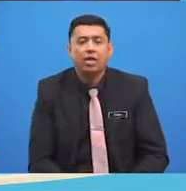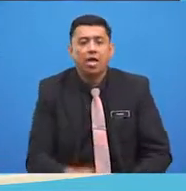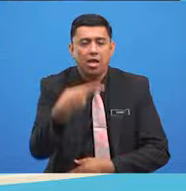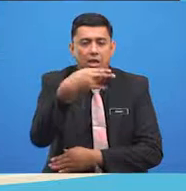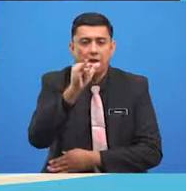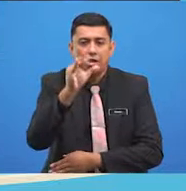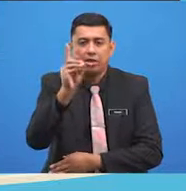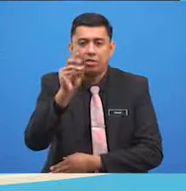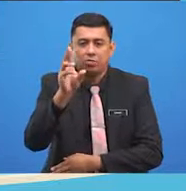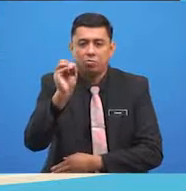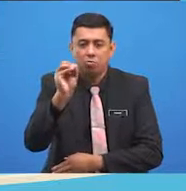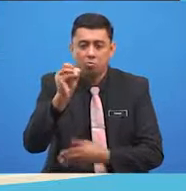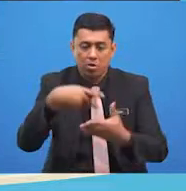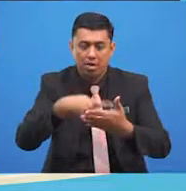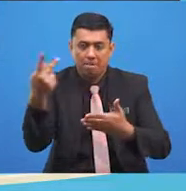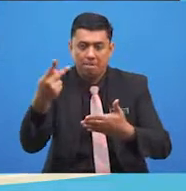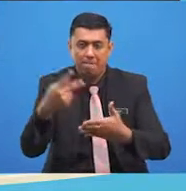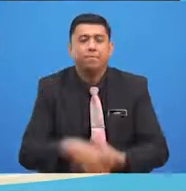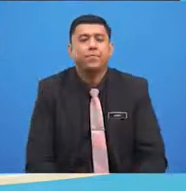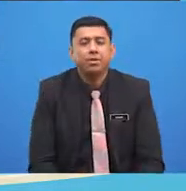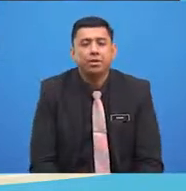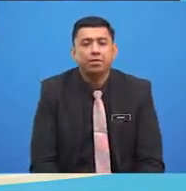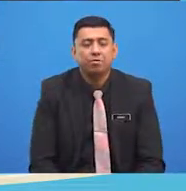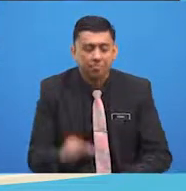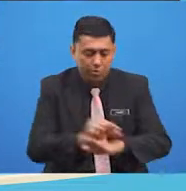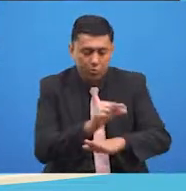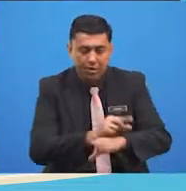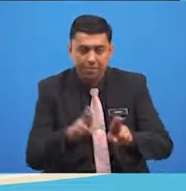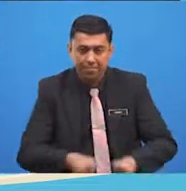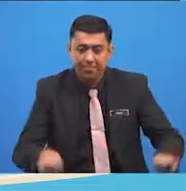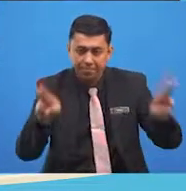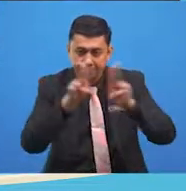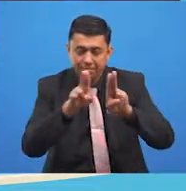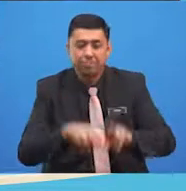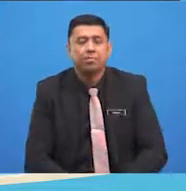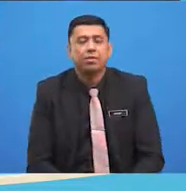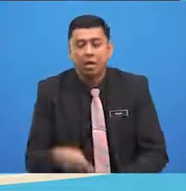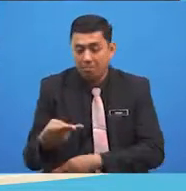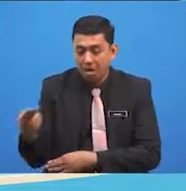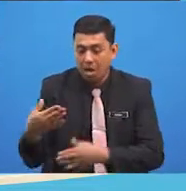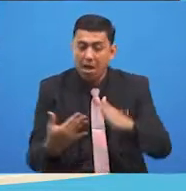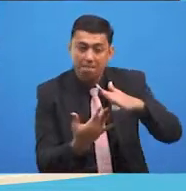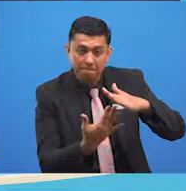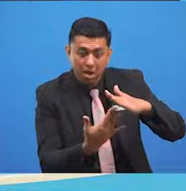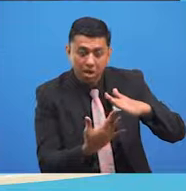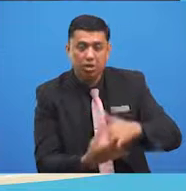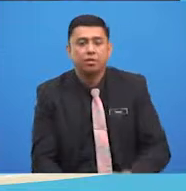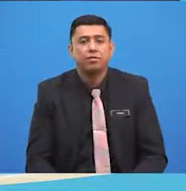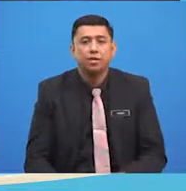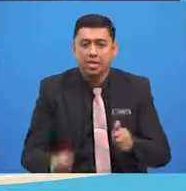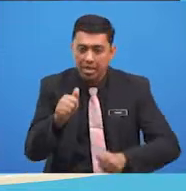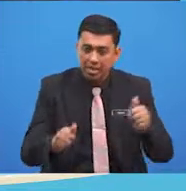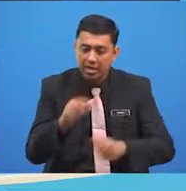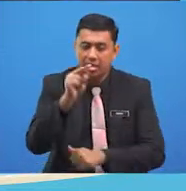hidrokarbon, terutamanya gas metana. Kegunaan utama gas asli iaitu bahan bakar kenderaan